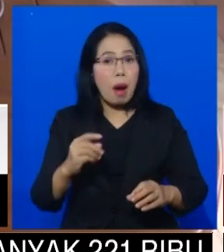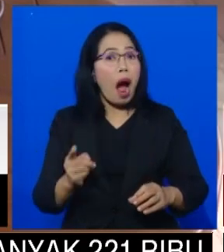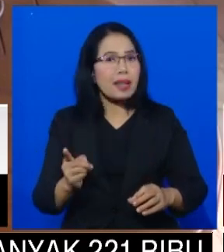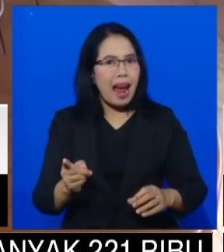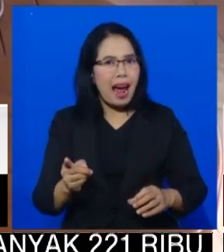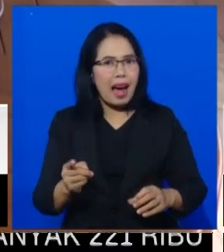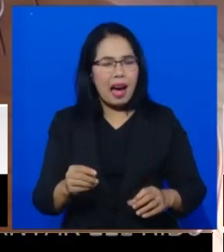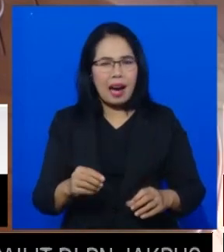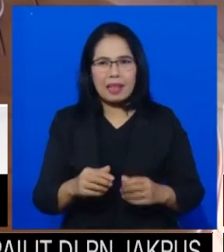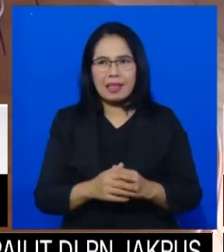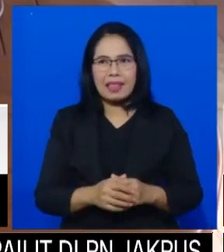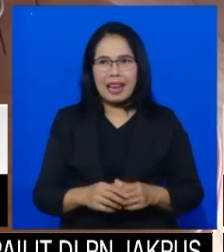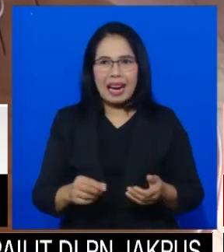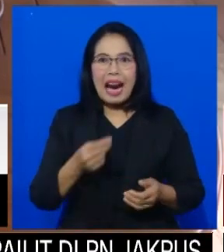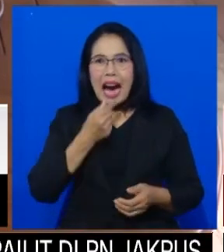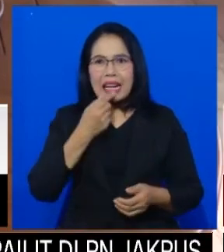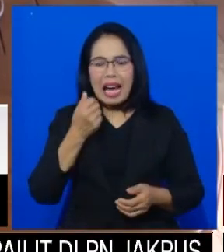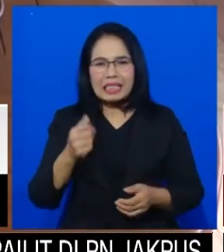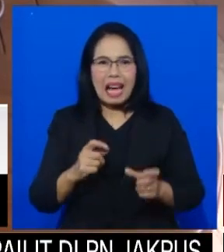rasanya sushi asli Citayam ini.